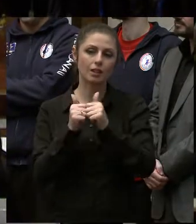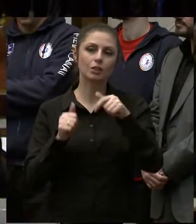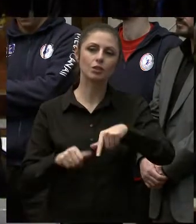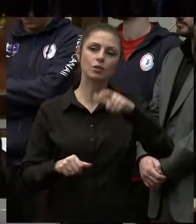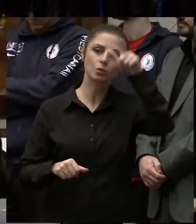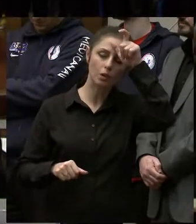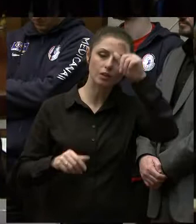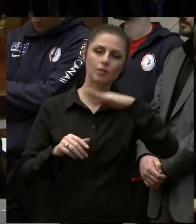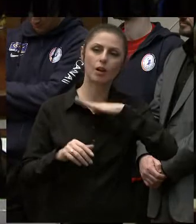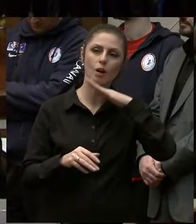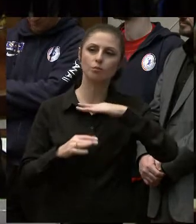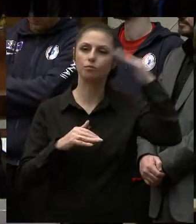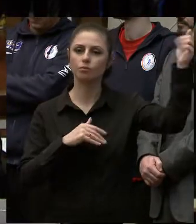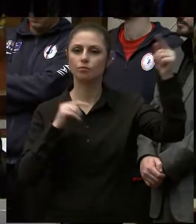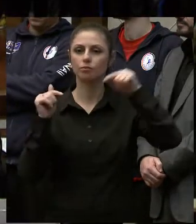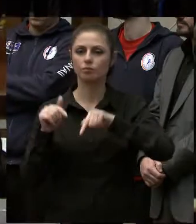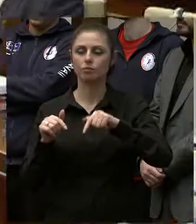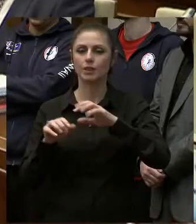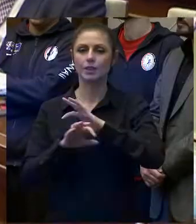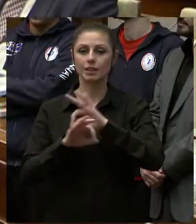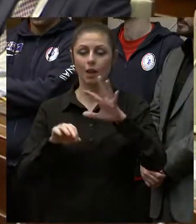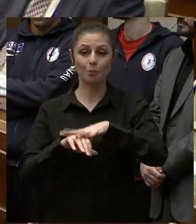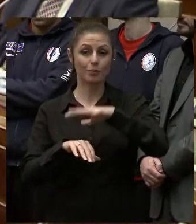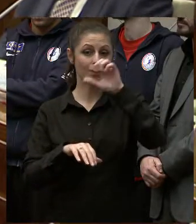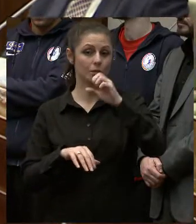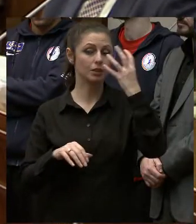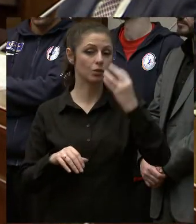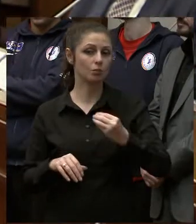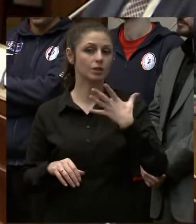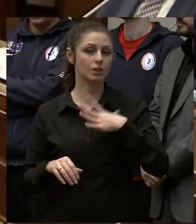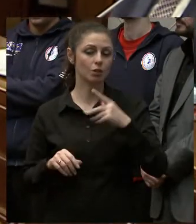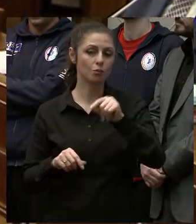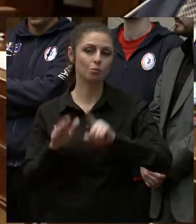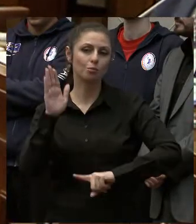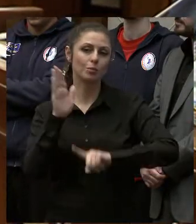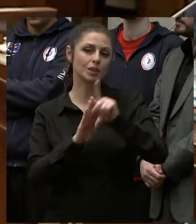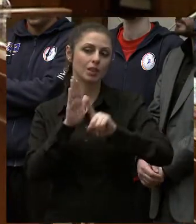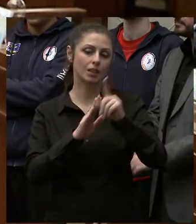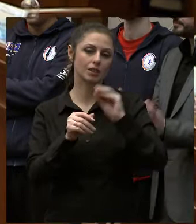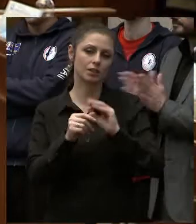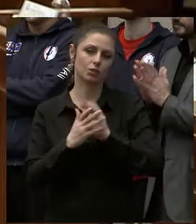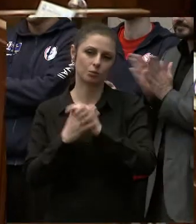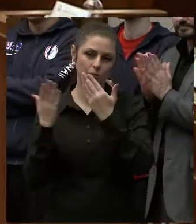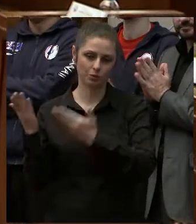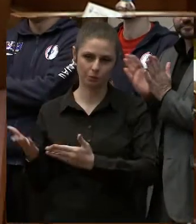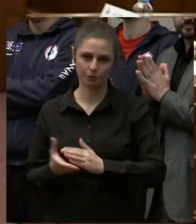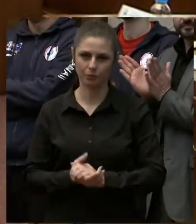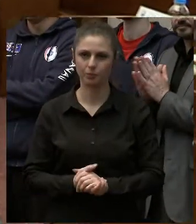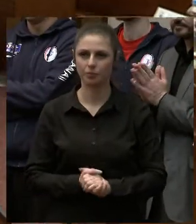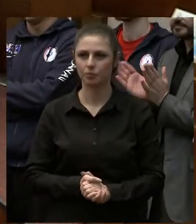ve yurt dışında ülkemizi ve şehrimizi temsil etmeleridir. Bu başarılarından ötürü onları da kutluyoruz.